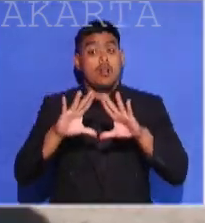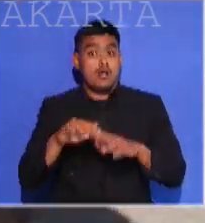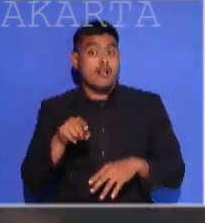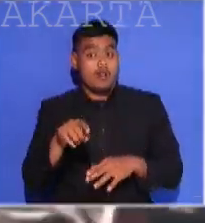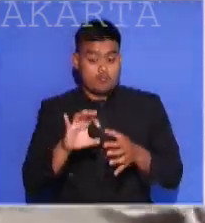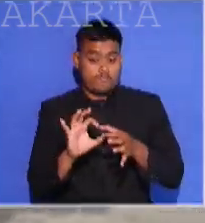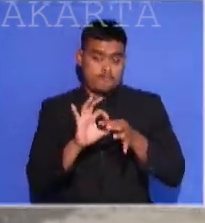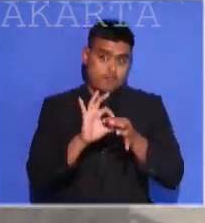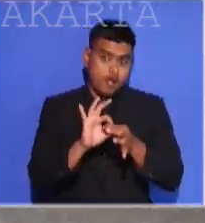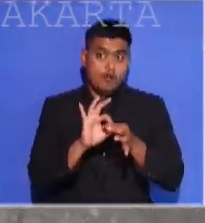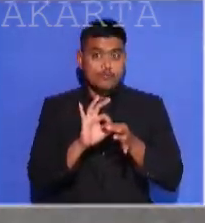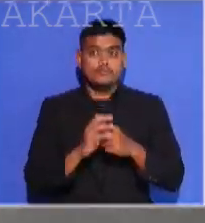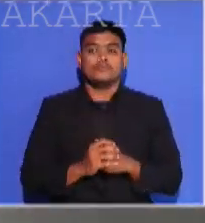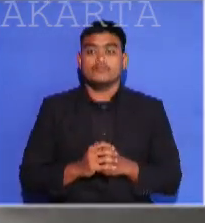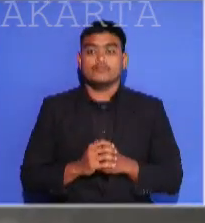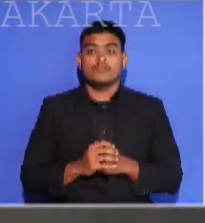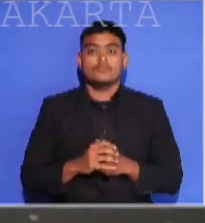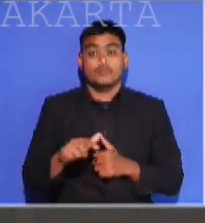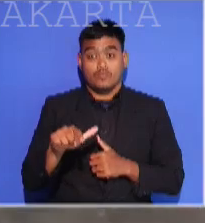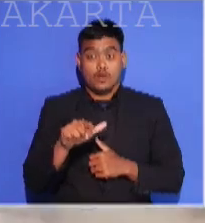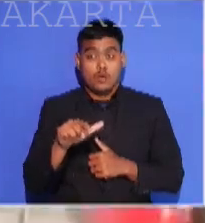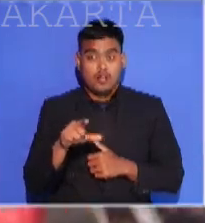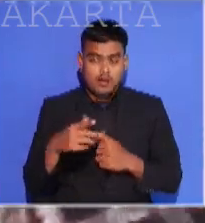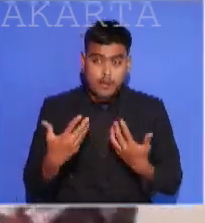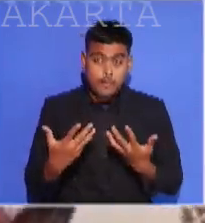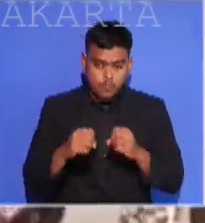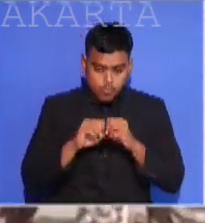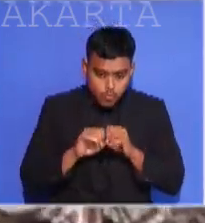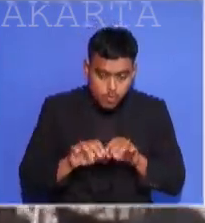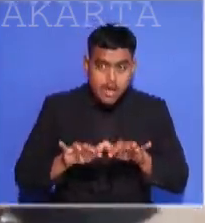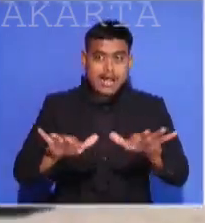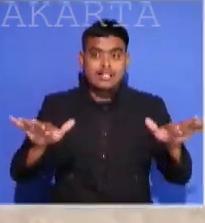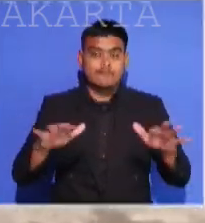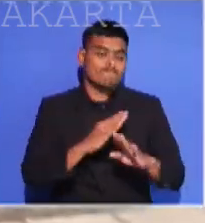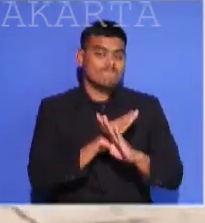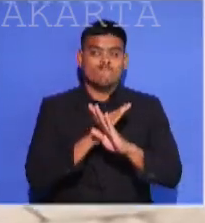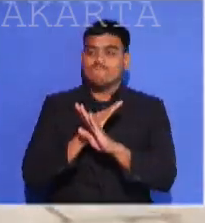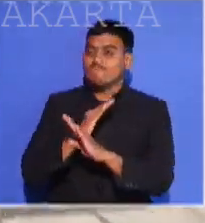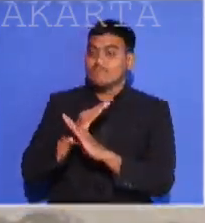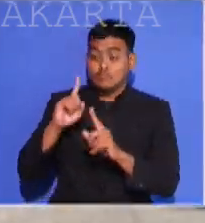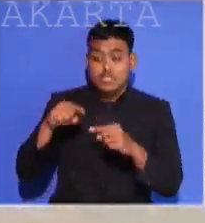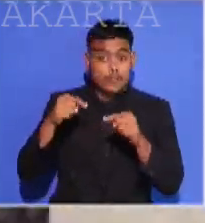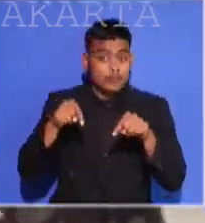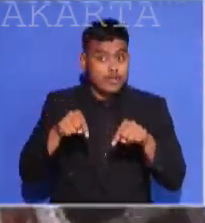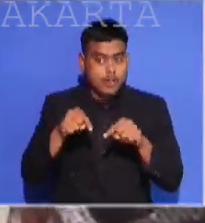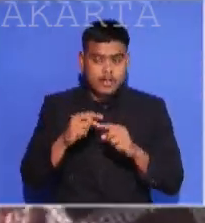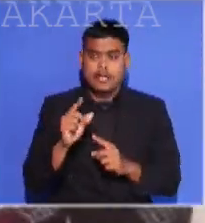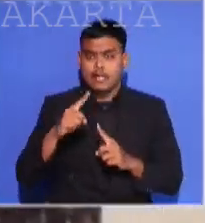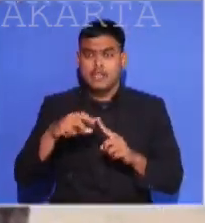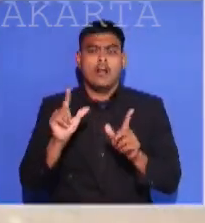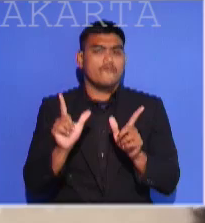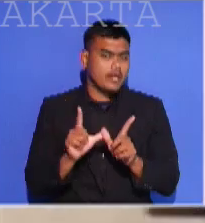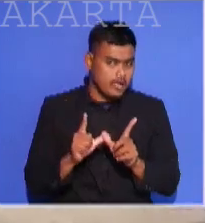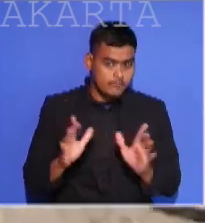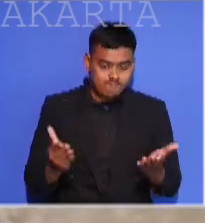manti pamung Praja dan Lurah untuk terus Memberikan pengetahuan mitigasi bencana hingga level rtrw kemudian membentuk adanya forum